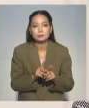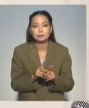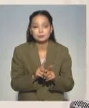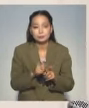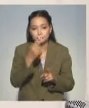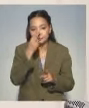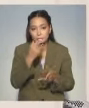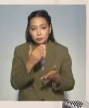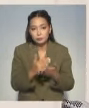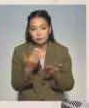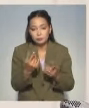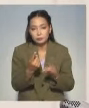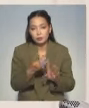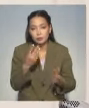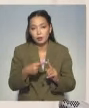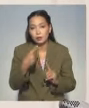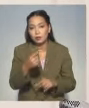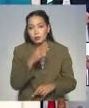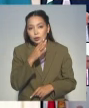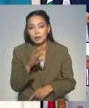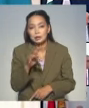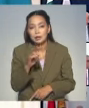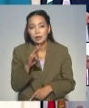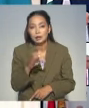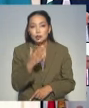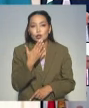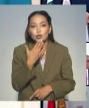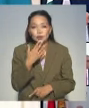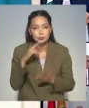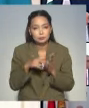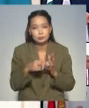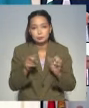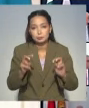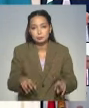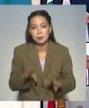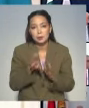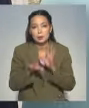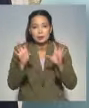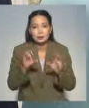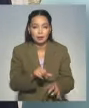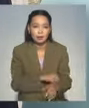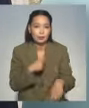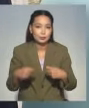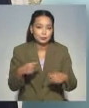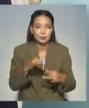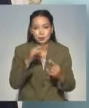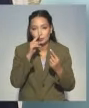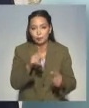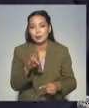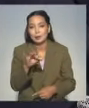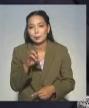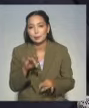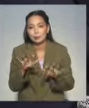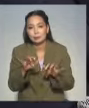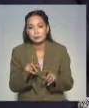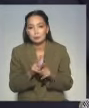айтты. Сонымен қатар алдағы уақытта трансұлттық ұйымдасқан қылмысқа заңсыз есірткі айналымына және кейбір қылмысқа қарсы күреске баса